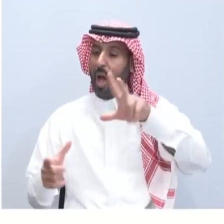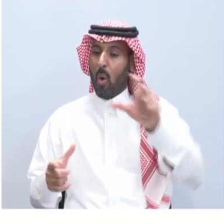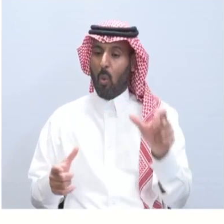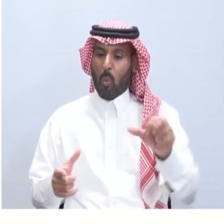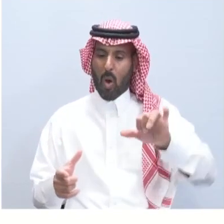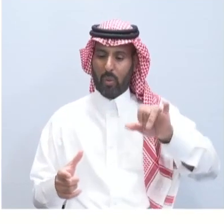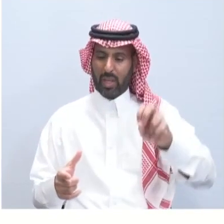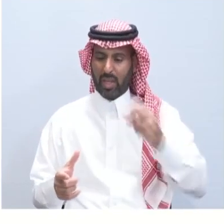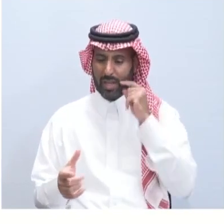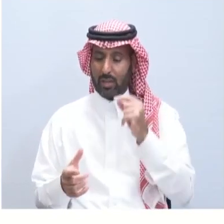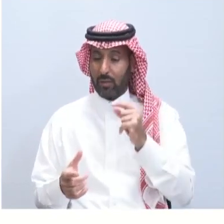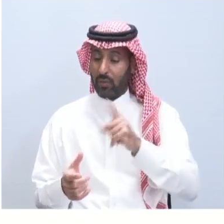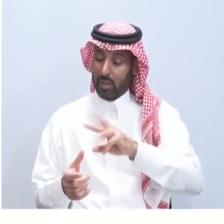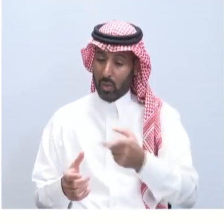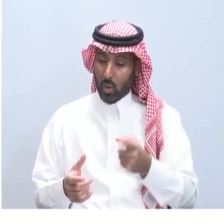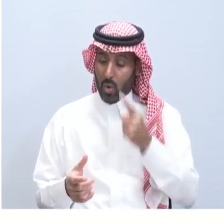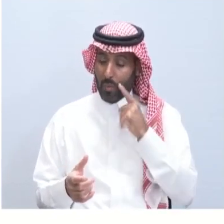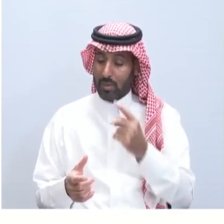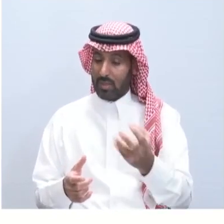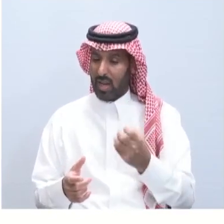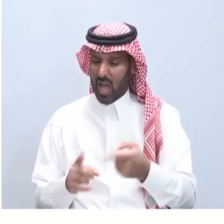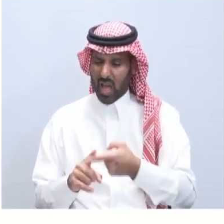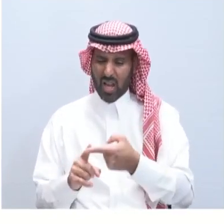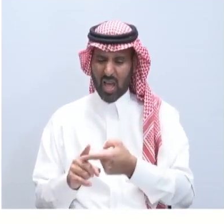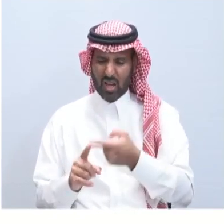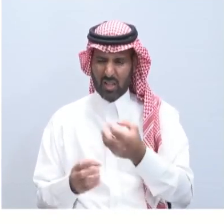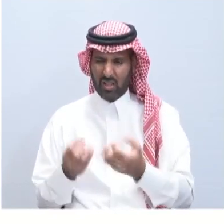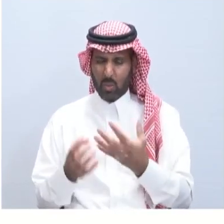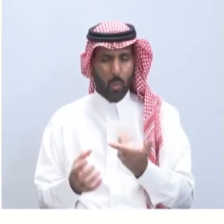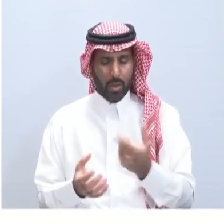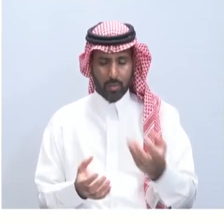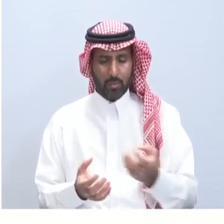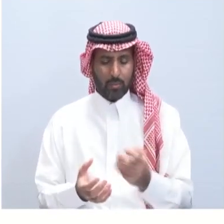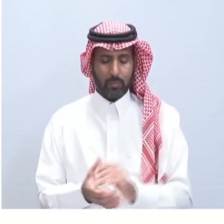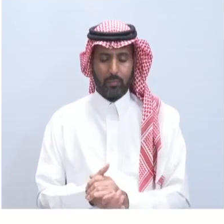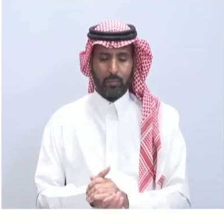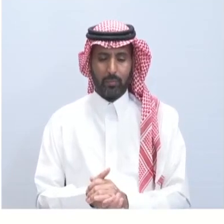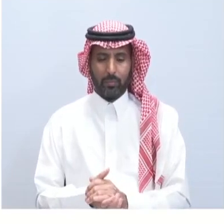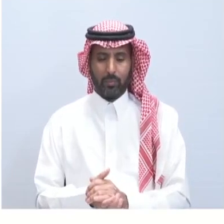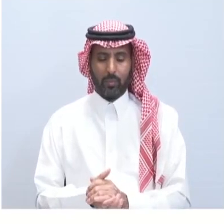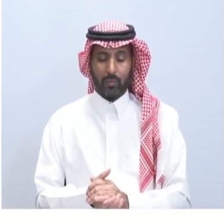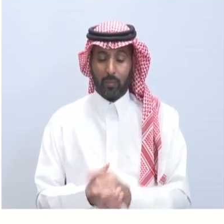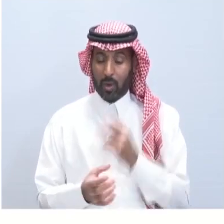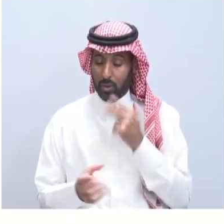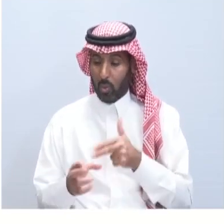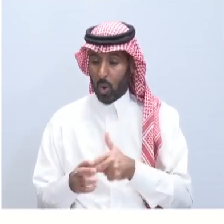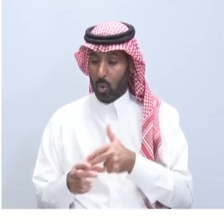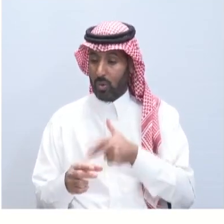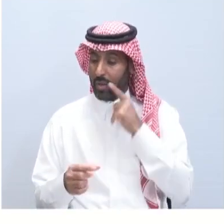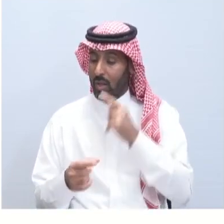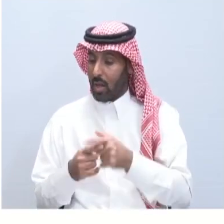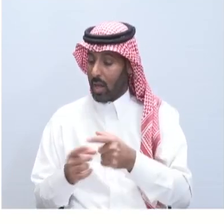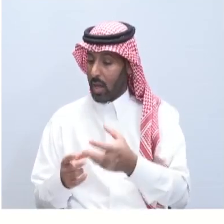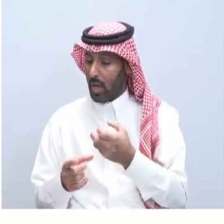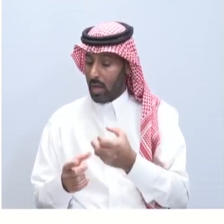يكمن في نوع مصدر الحراره في محطات الوقود الاحفوري يكون